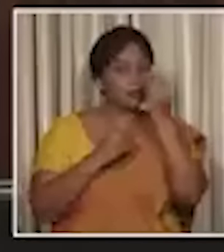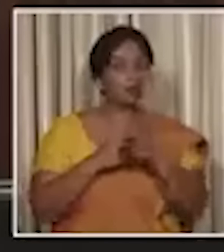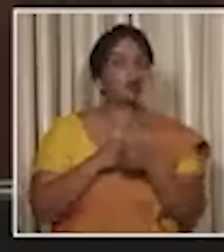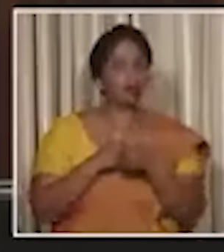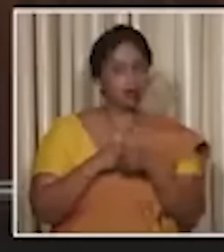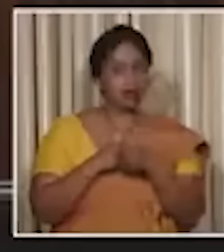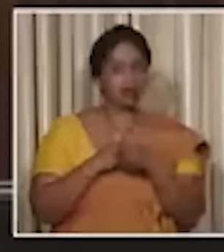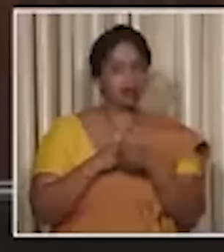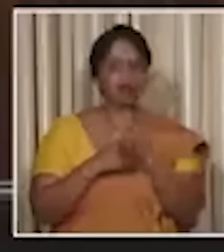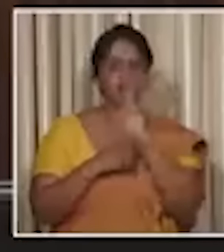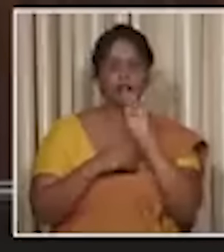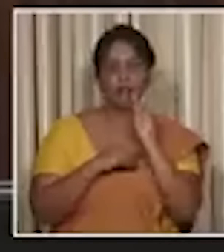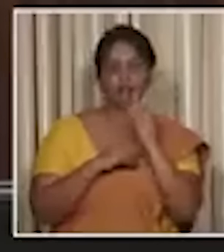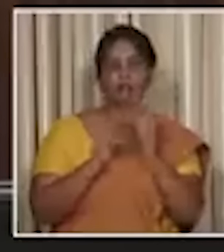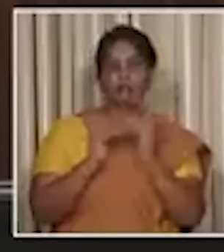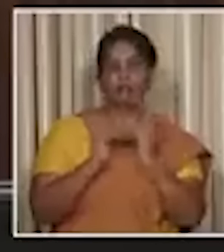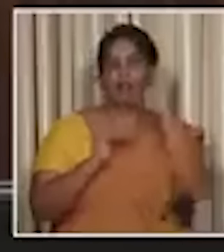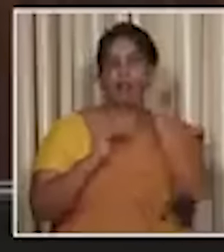நாங்கள் கொண்டவர்களாக இருந்திருக்கலாம்.